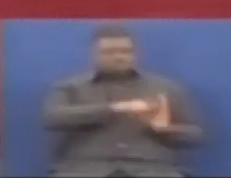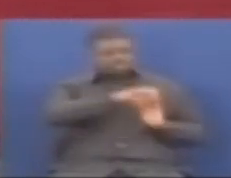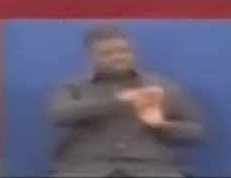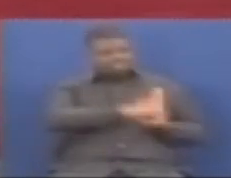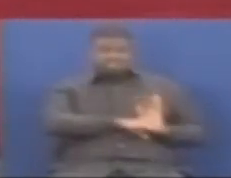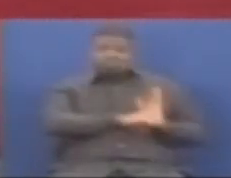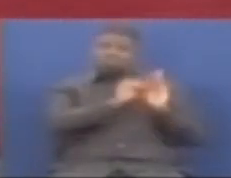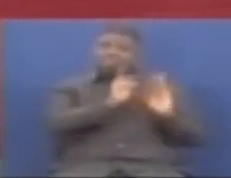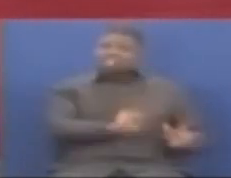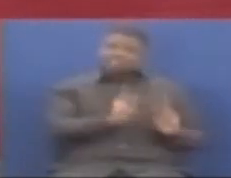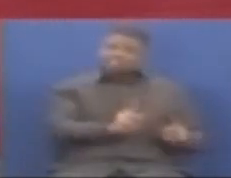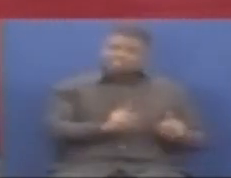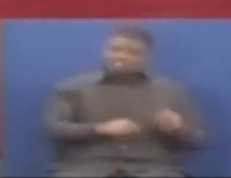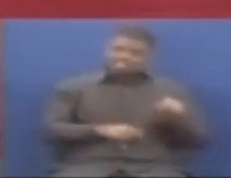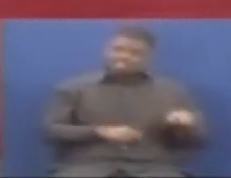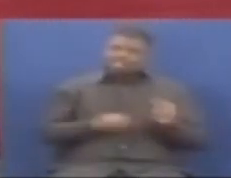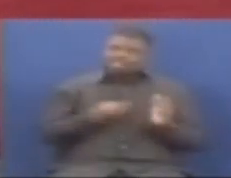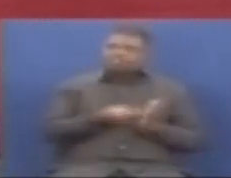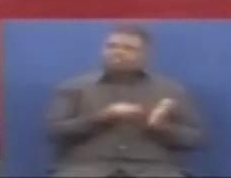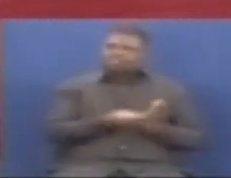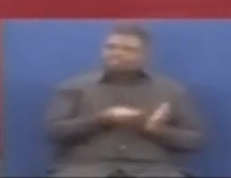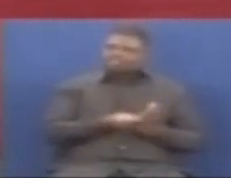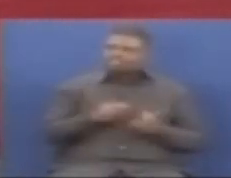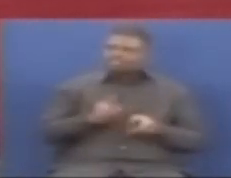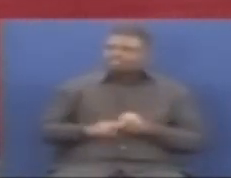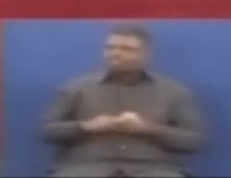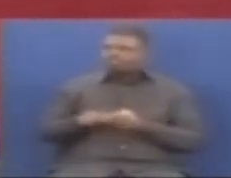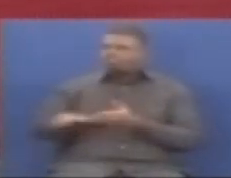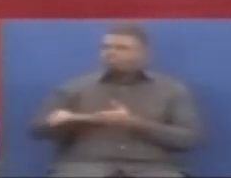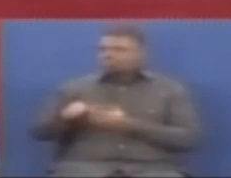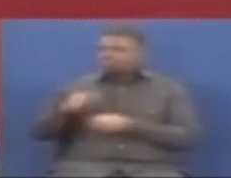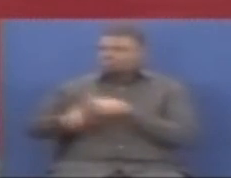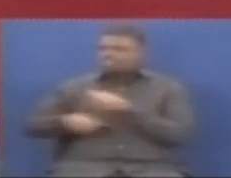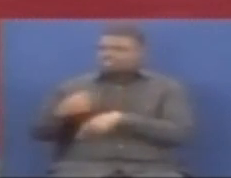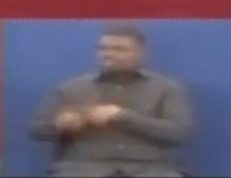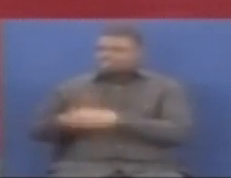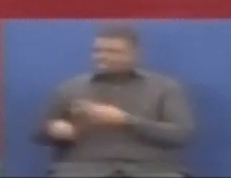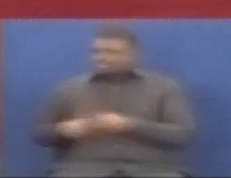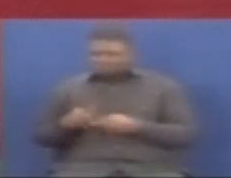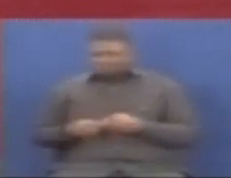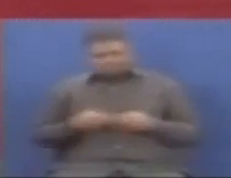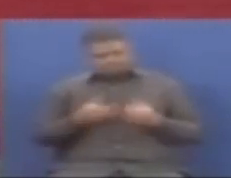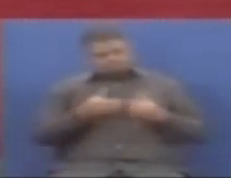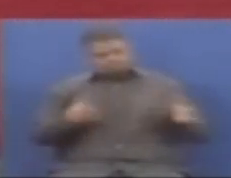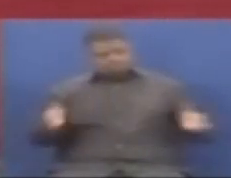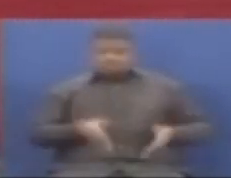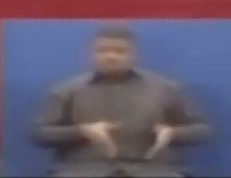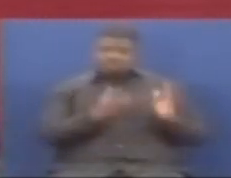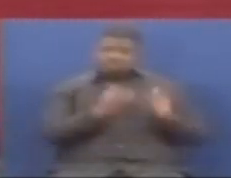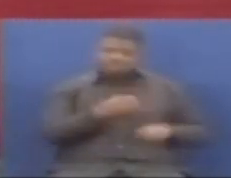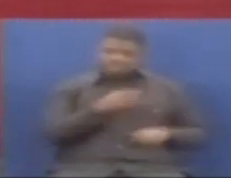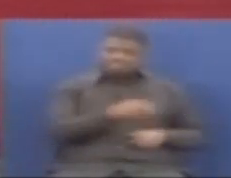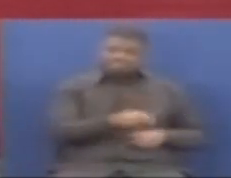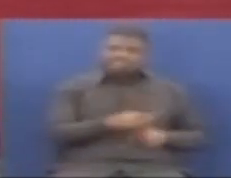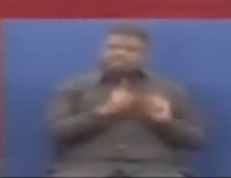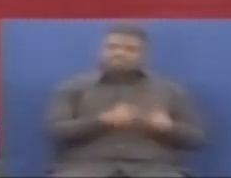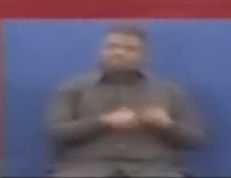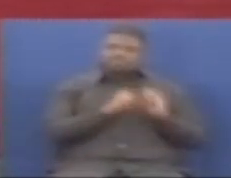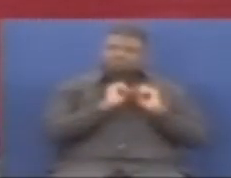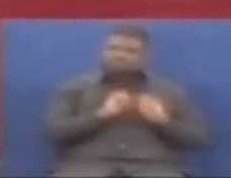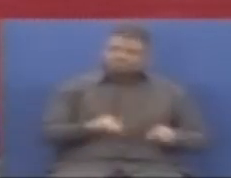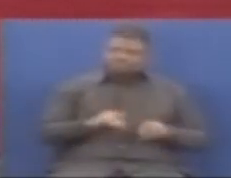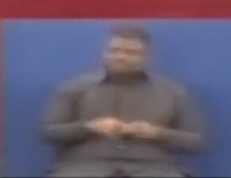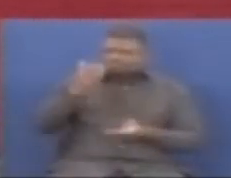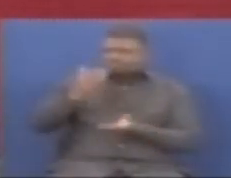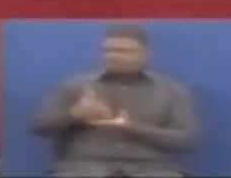na kiwanda cha Dangote, lakini yale magari makubwa ya Dangote yanapita barabara ya kutoka Mtwara